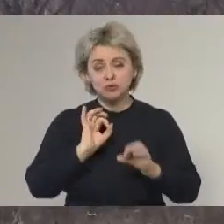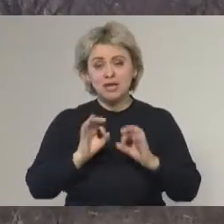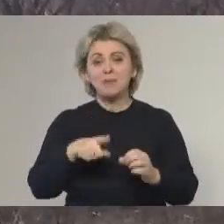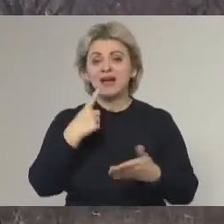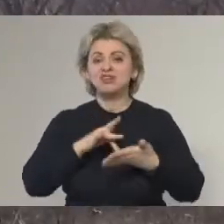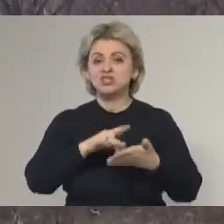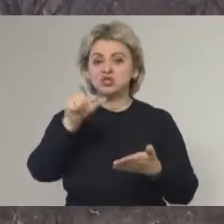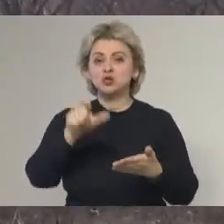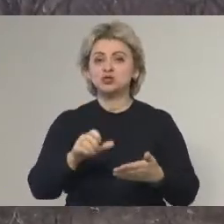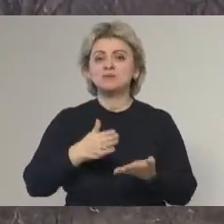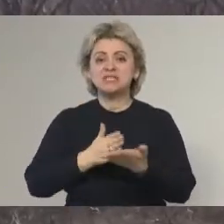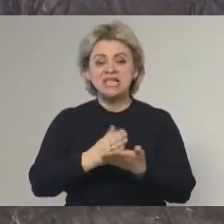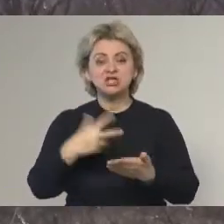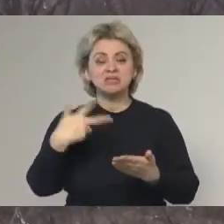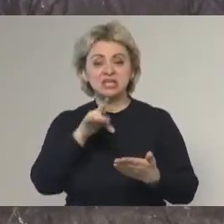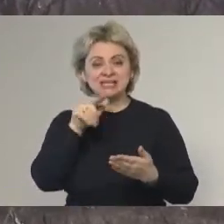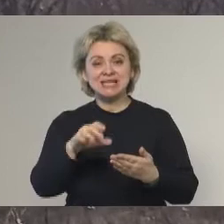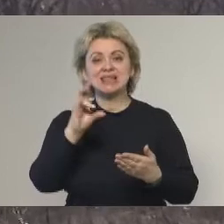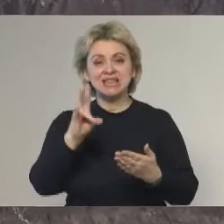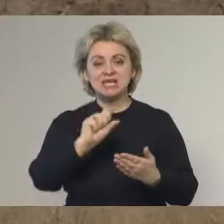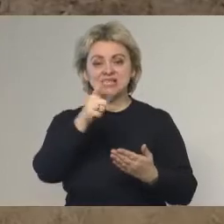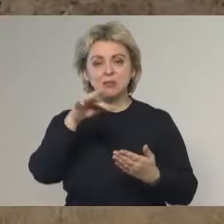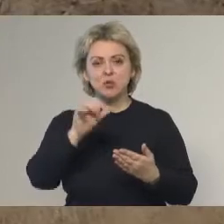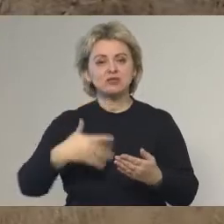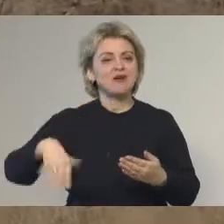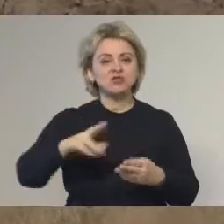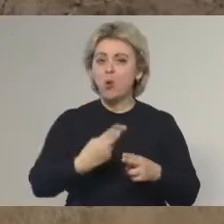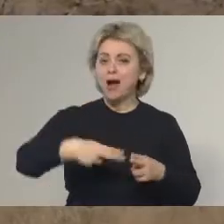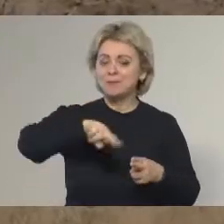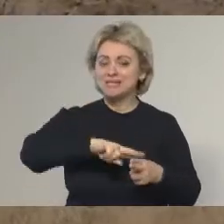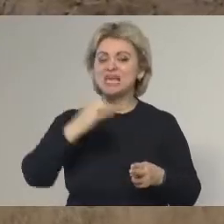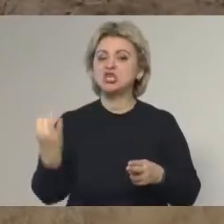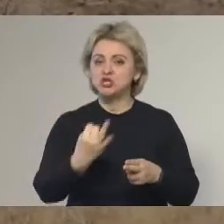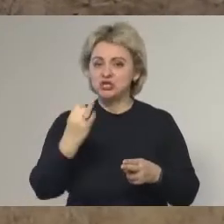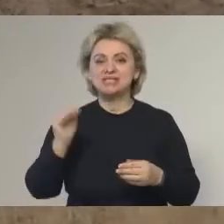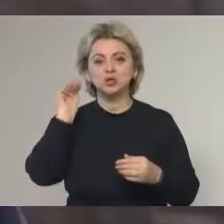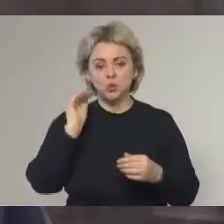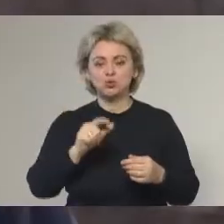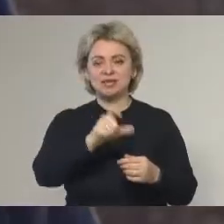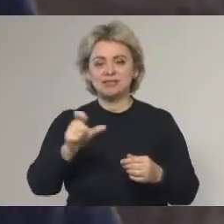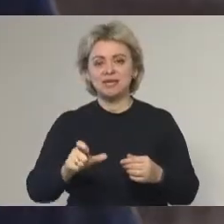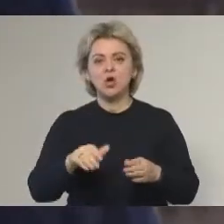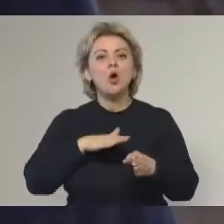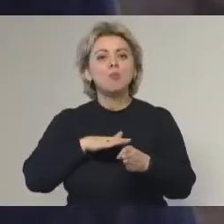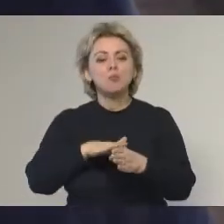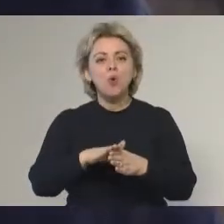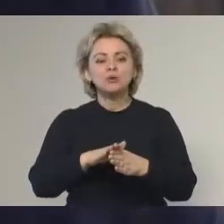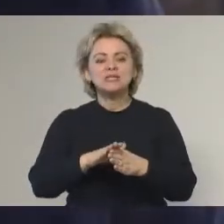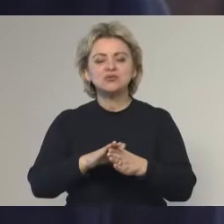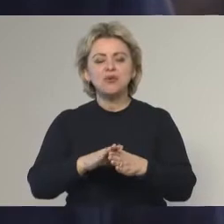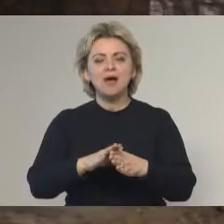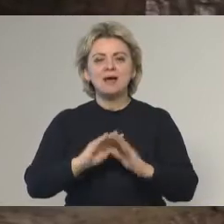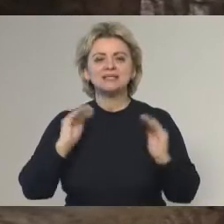экскурсовод с 30-летним стажем Наталья Степаненко. Все компенсируется интересом слушателей. Полностью